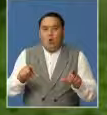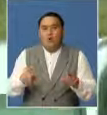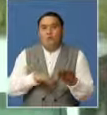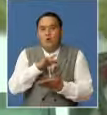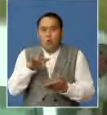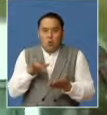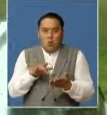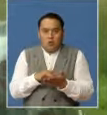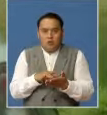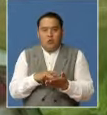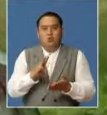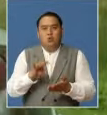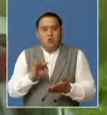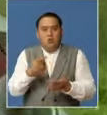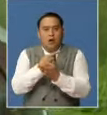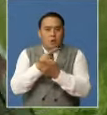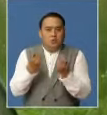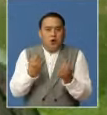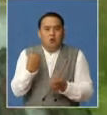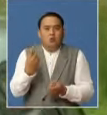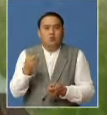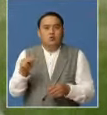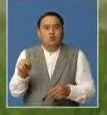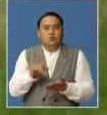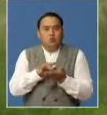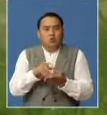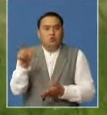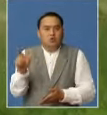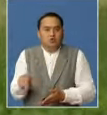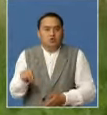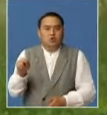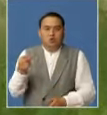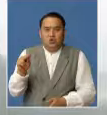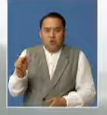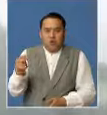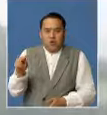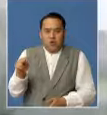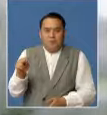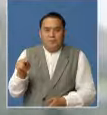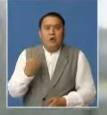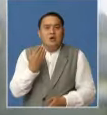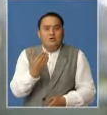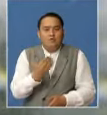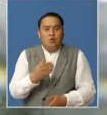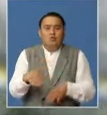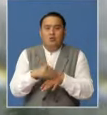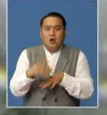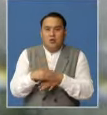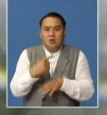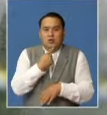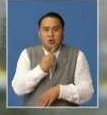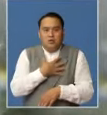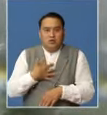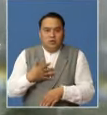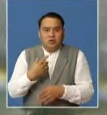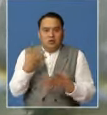города Закопане. Также сообщается об одном погибшем туристе из Чехии на словацкой стороне Татр. Его спутница получила